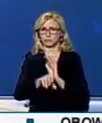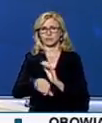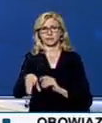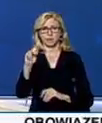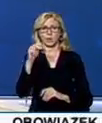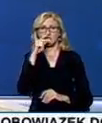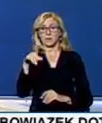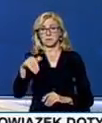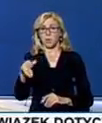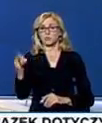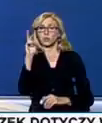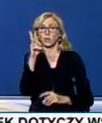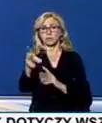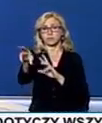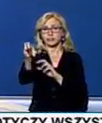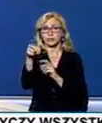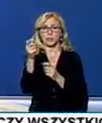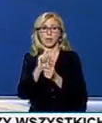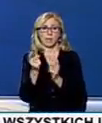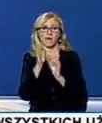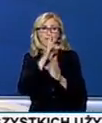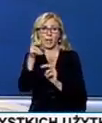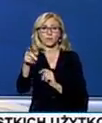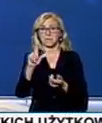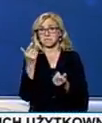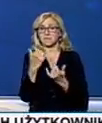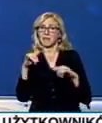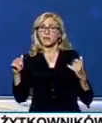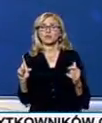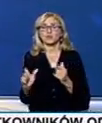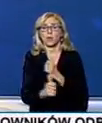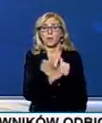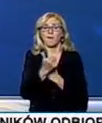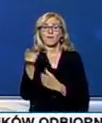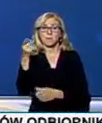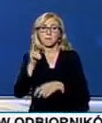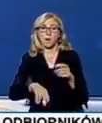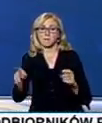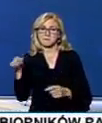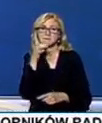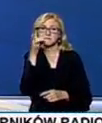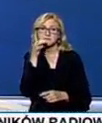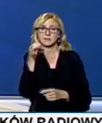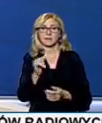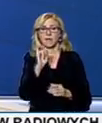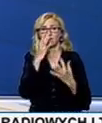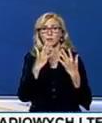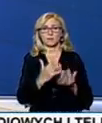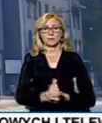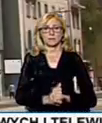zostać ostrzelane z broni śrutowej, ale policja nie wyklucza też innych okoliczności, jakich o tym Monika